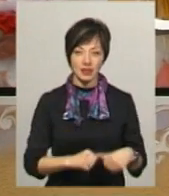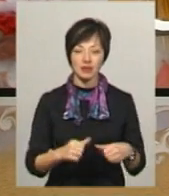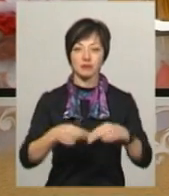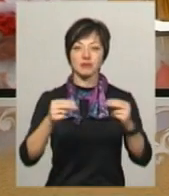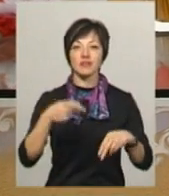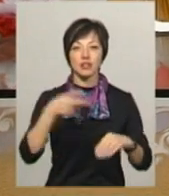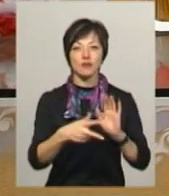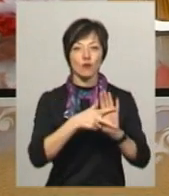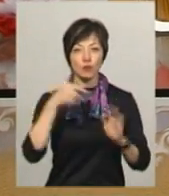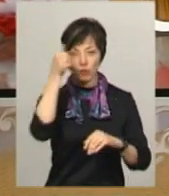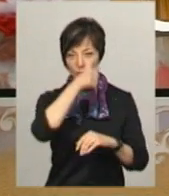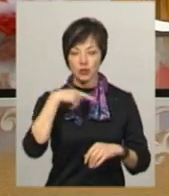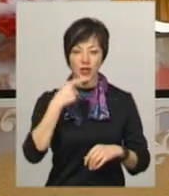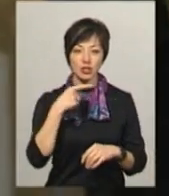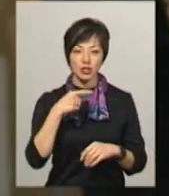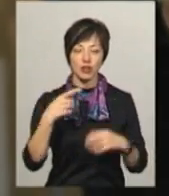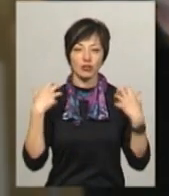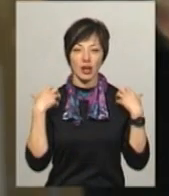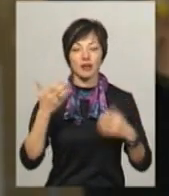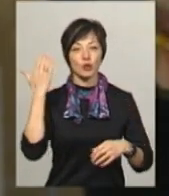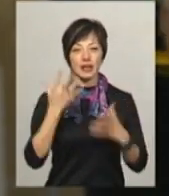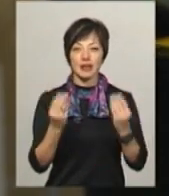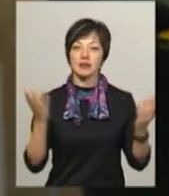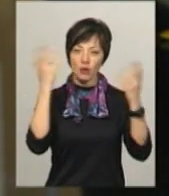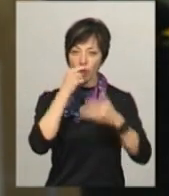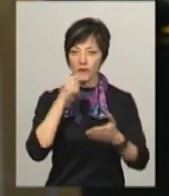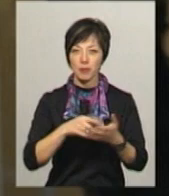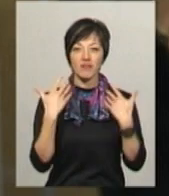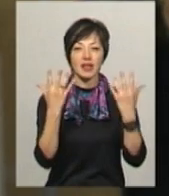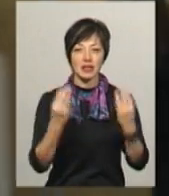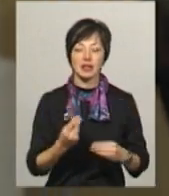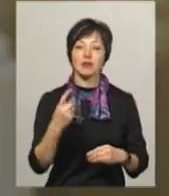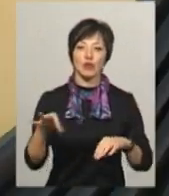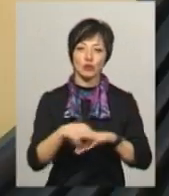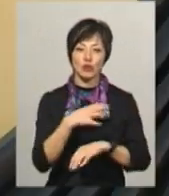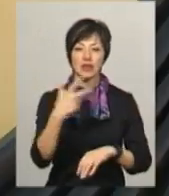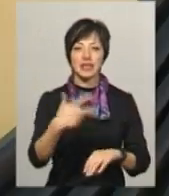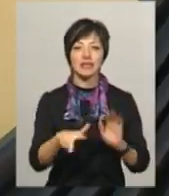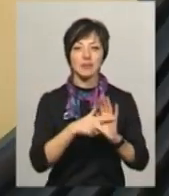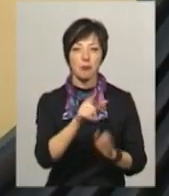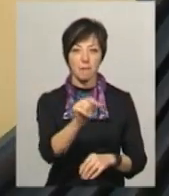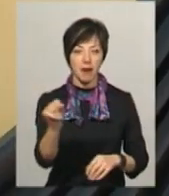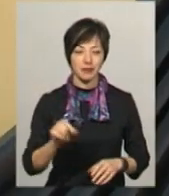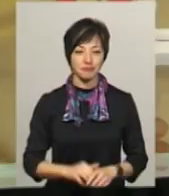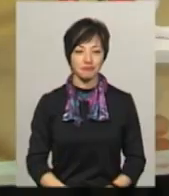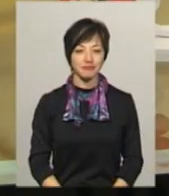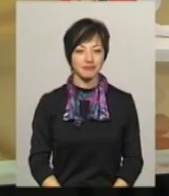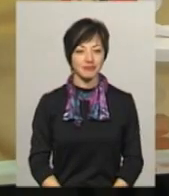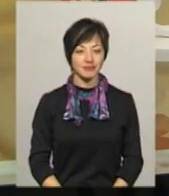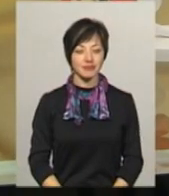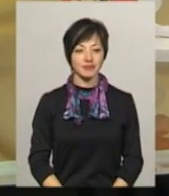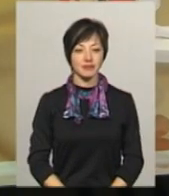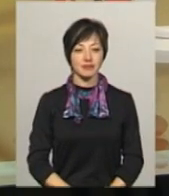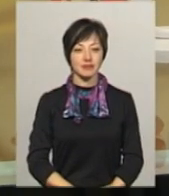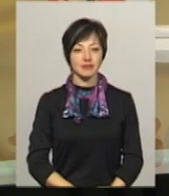шлюб у 2008 році, каже Марина Зубова. Тоді День закоханих випав на вихідний і за день одружилося 38 пар. Світлана Поробок, Олександр